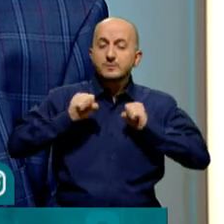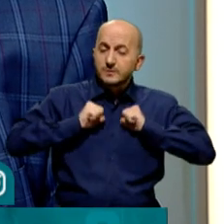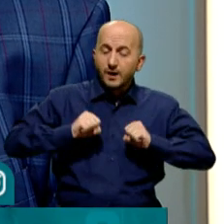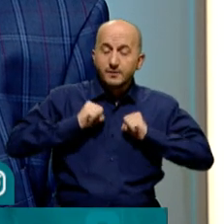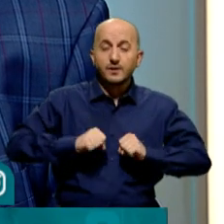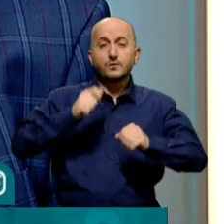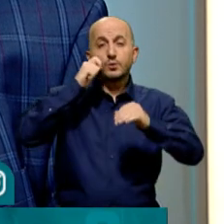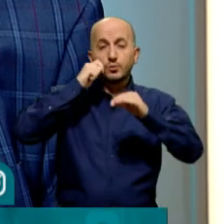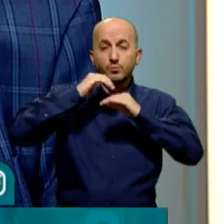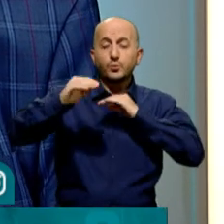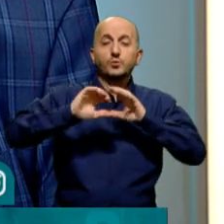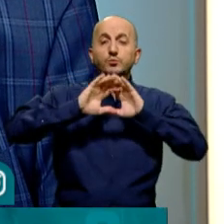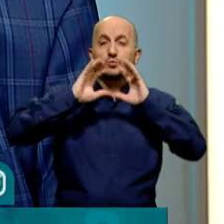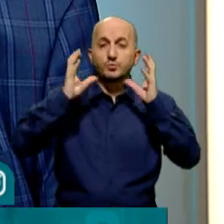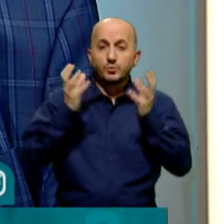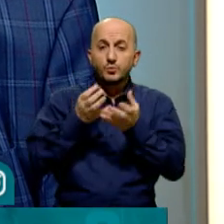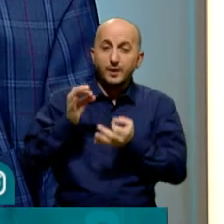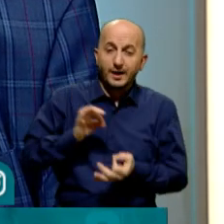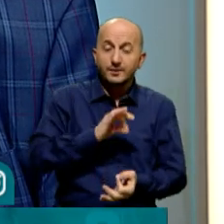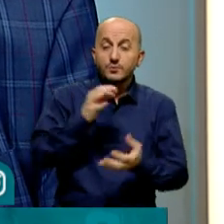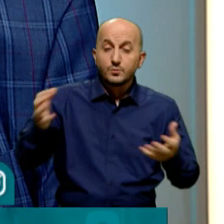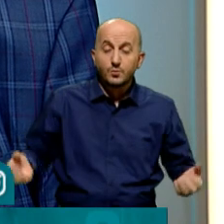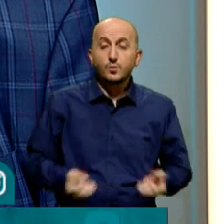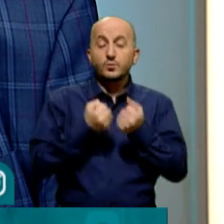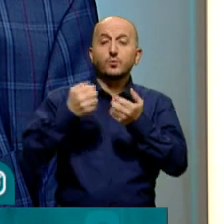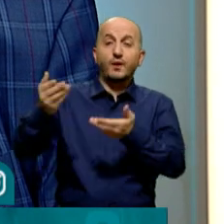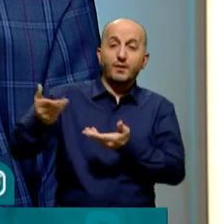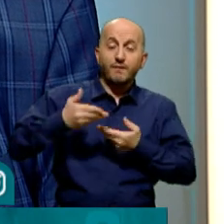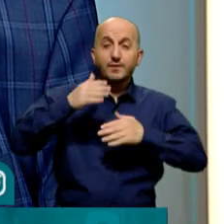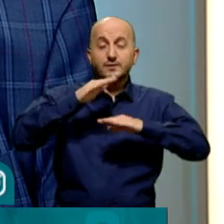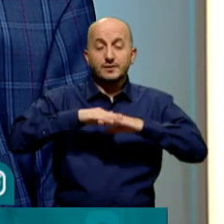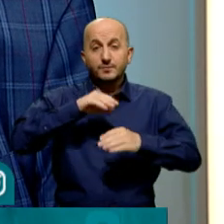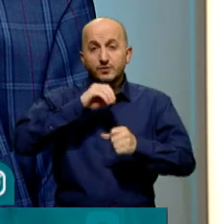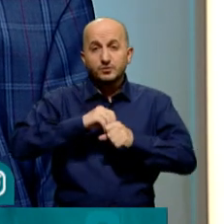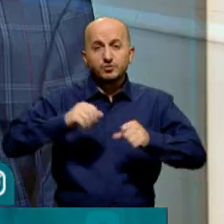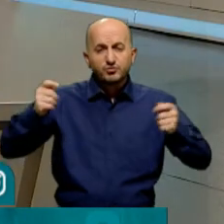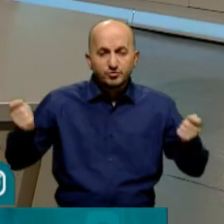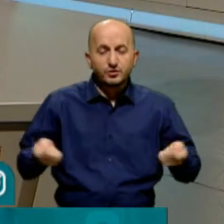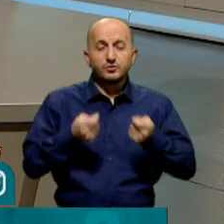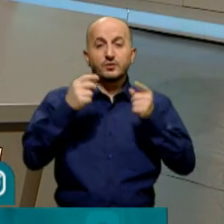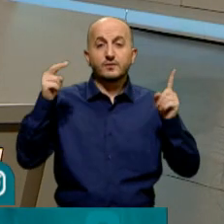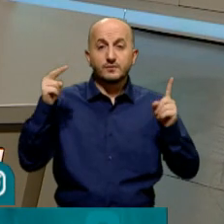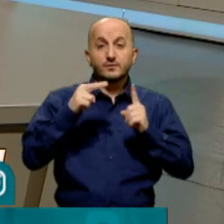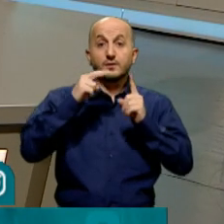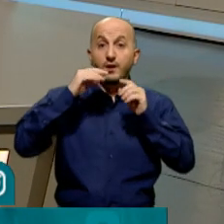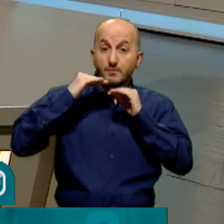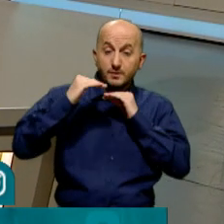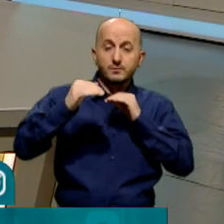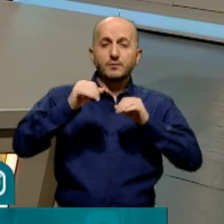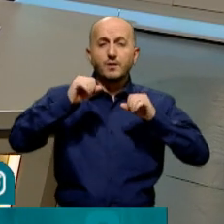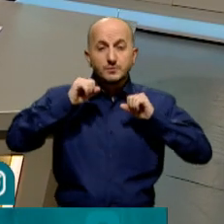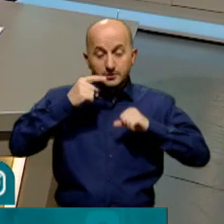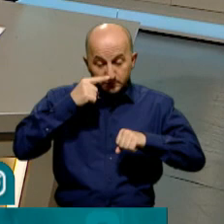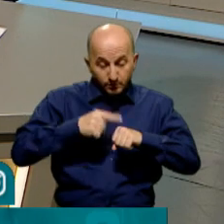Ümmeti yani bütün insanlığı kurtuluşa davet etmek için çırpınan o sahabe-i kiramın azmi, gayreti ve